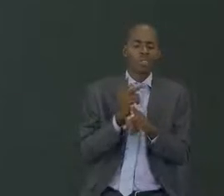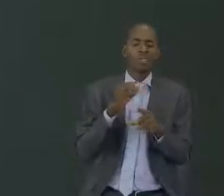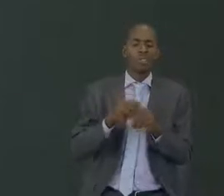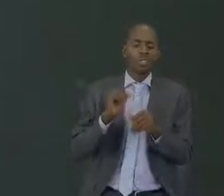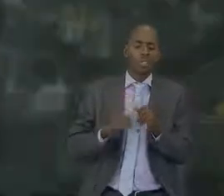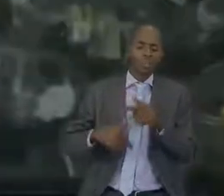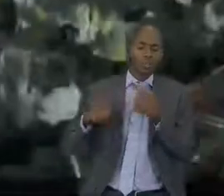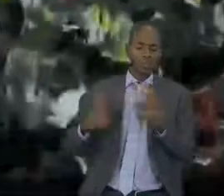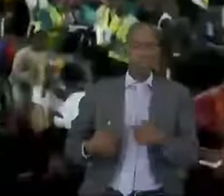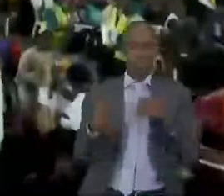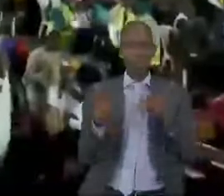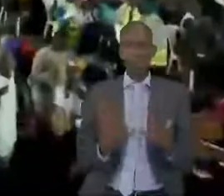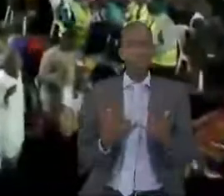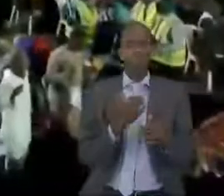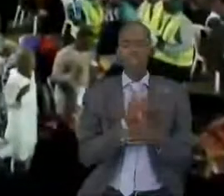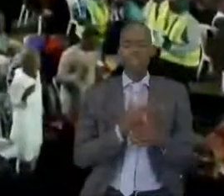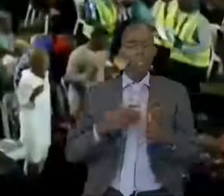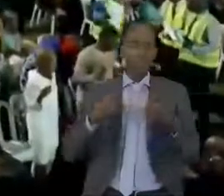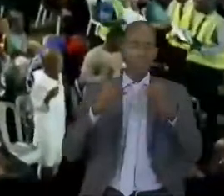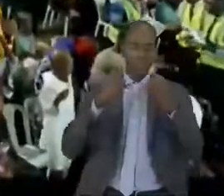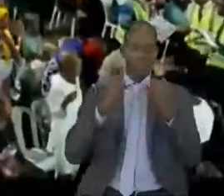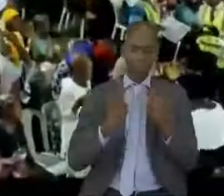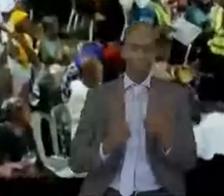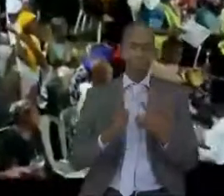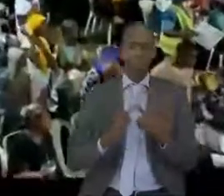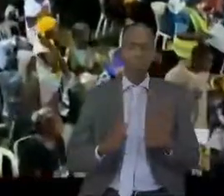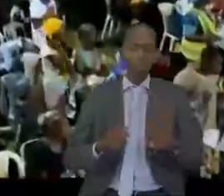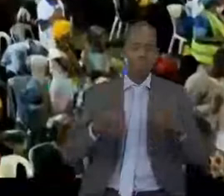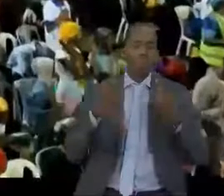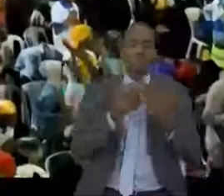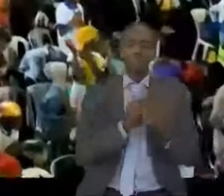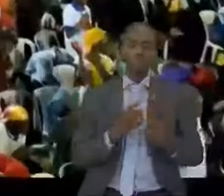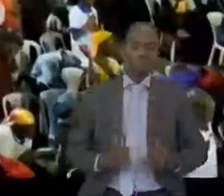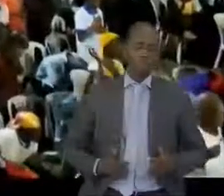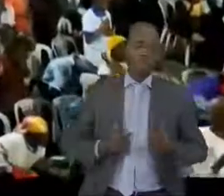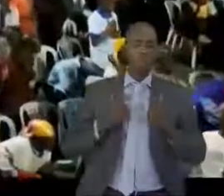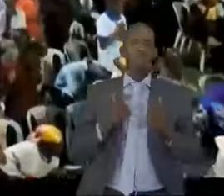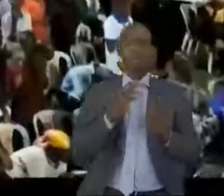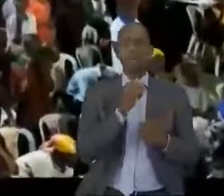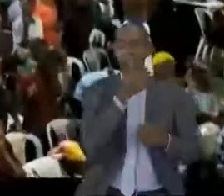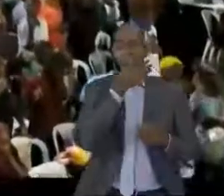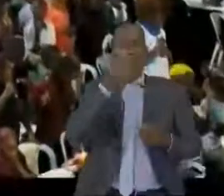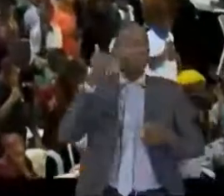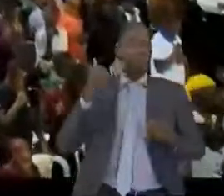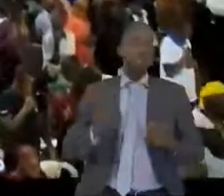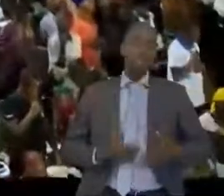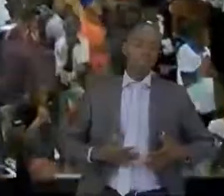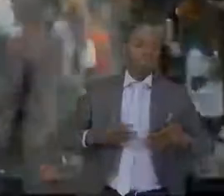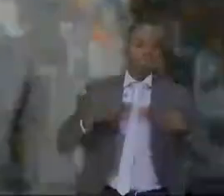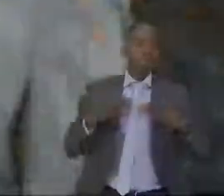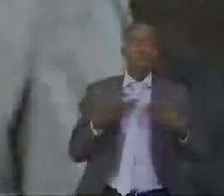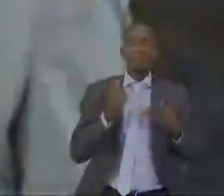maintenant. Et la puissance pour aller mener une meilleure vie, une bonne